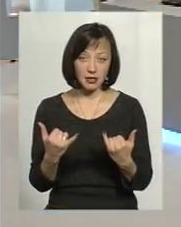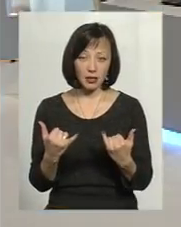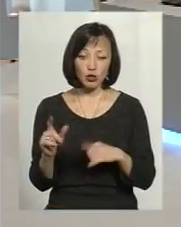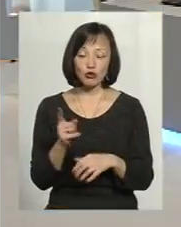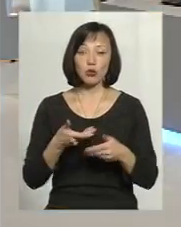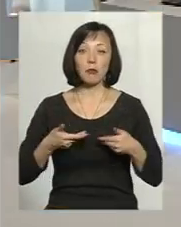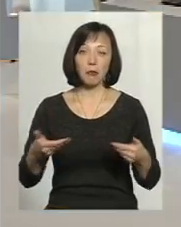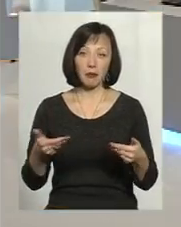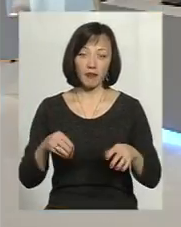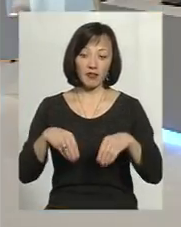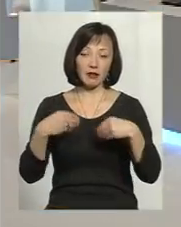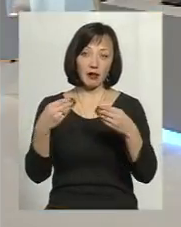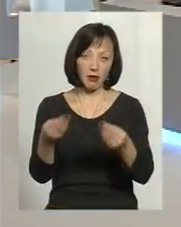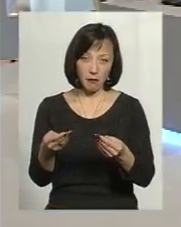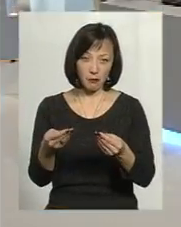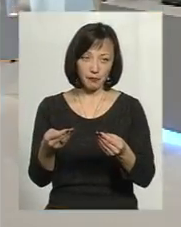ми